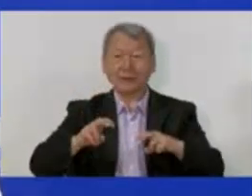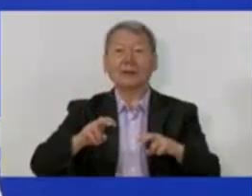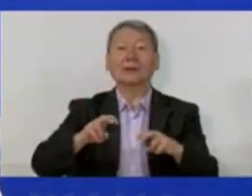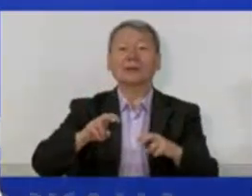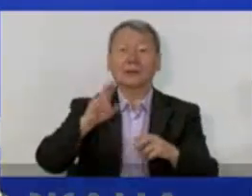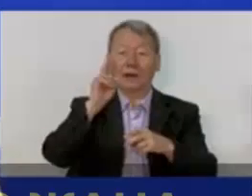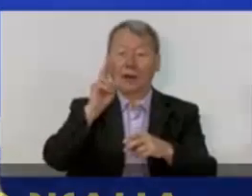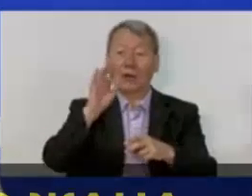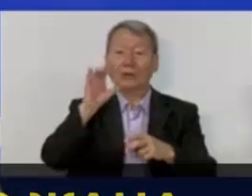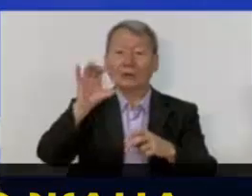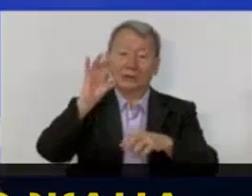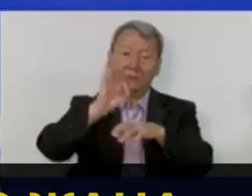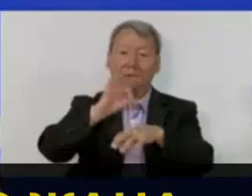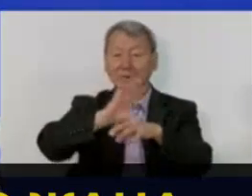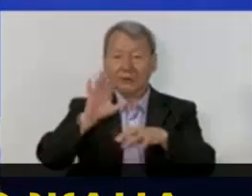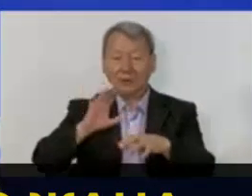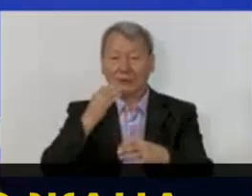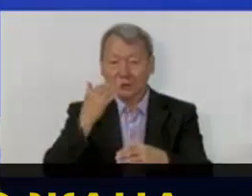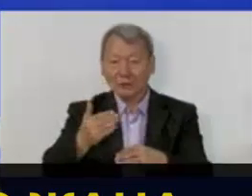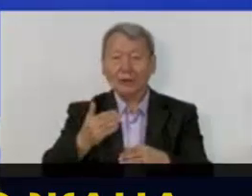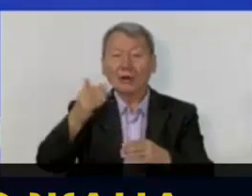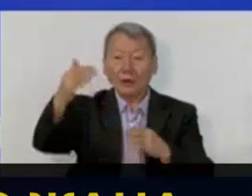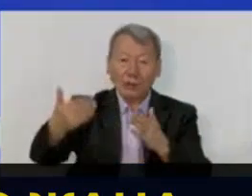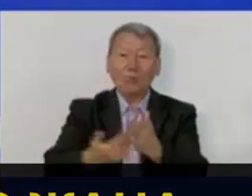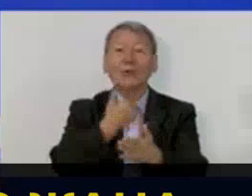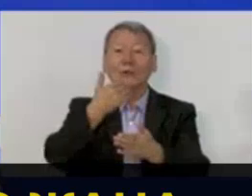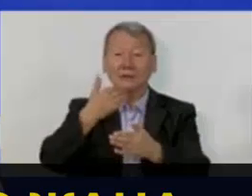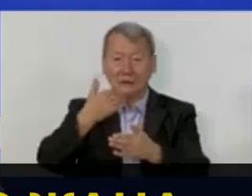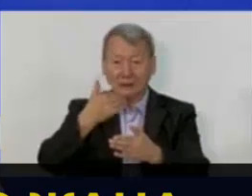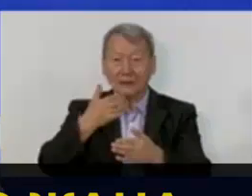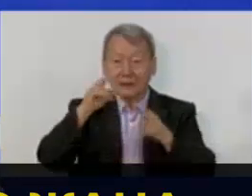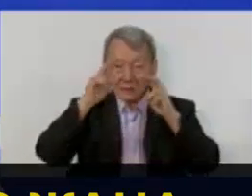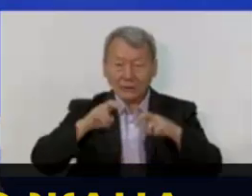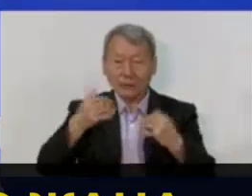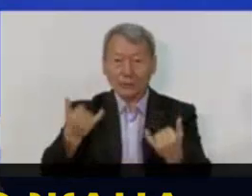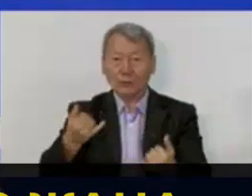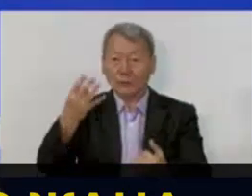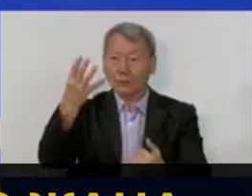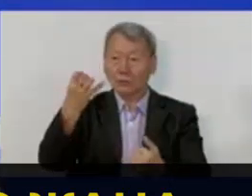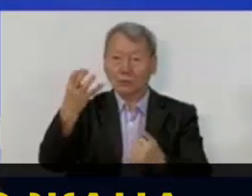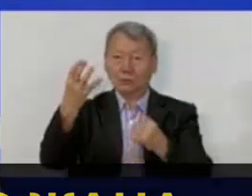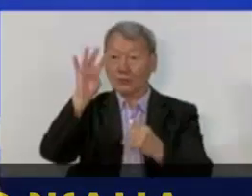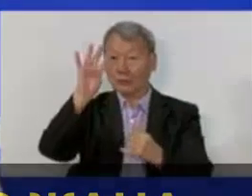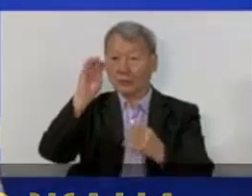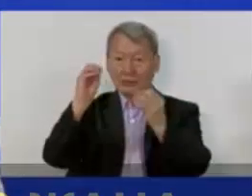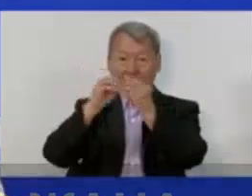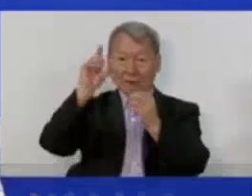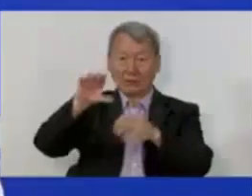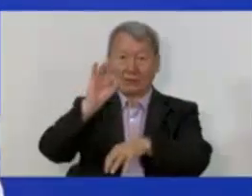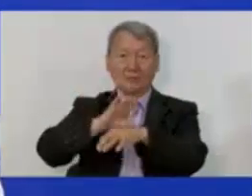тастықталған COVID-19 орусының жаңы учурларына қайрылсақ, бүгін 410 учур